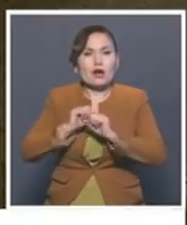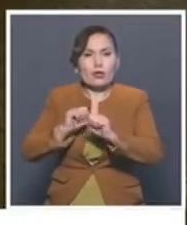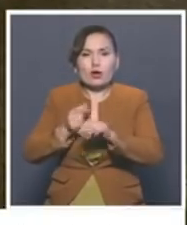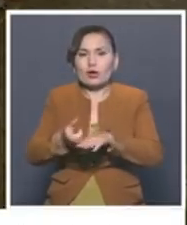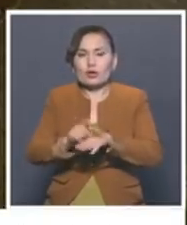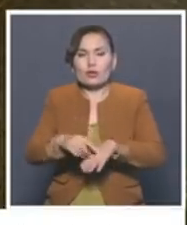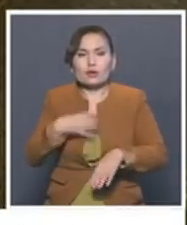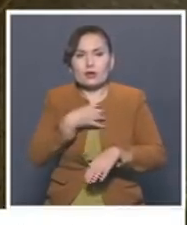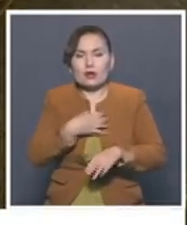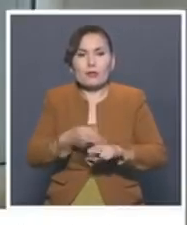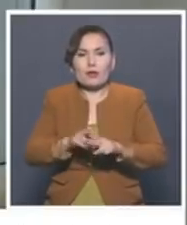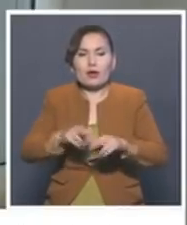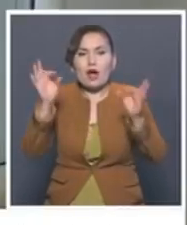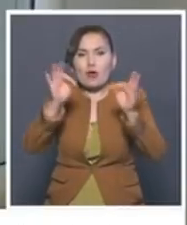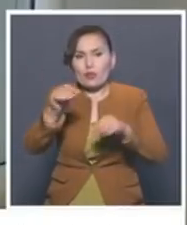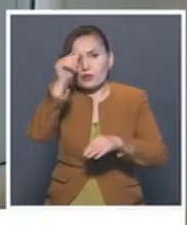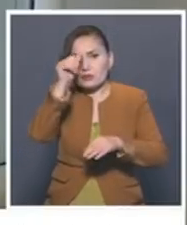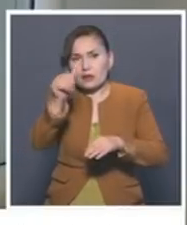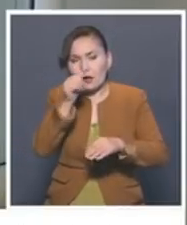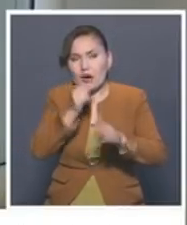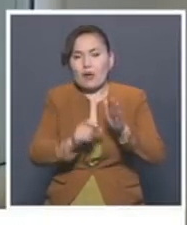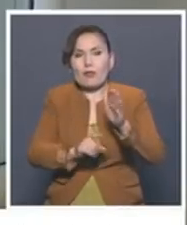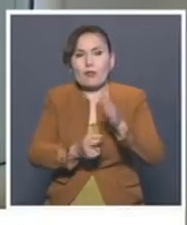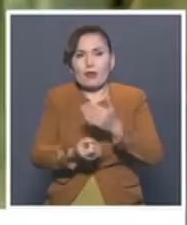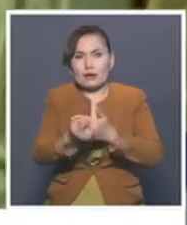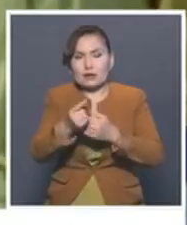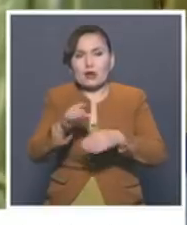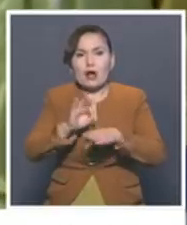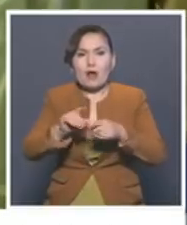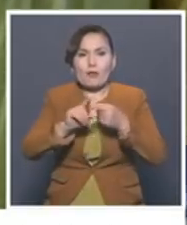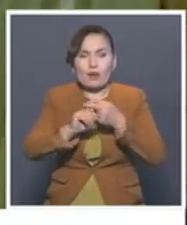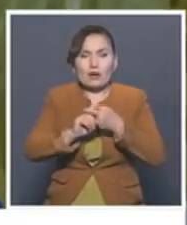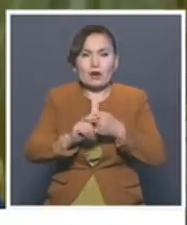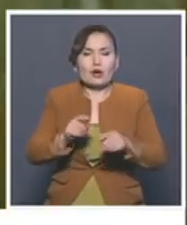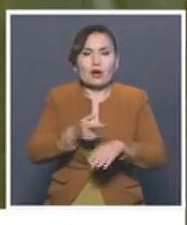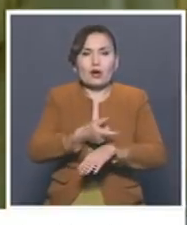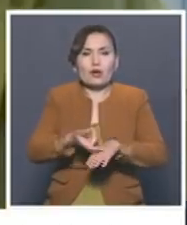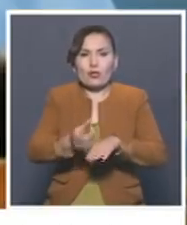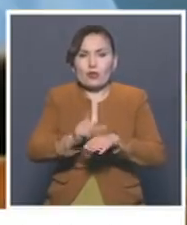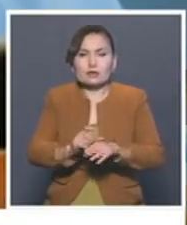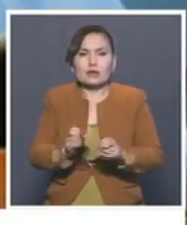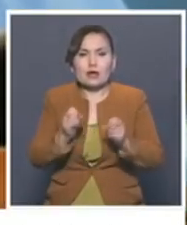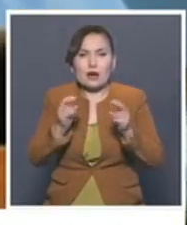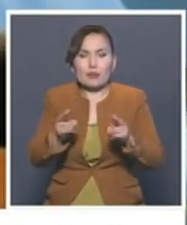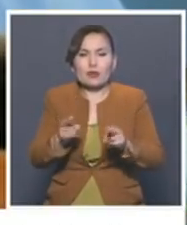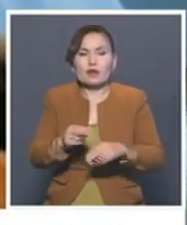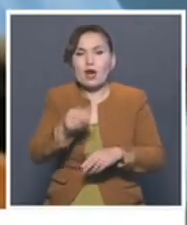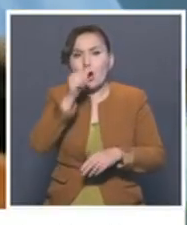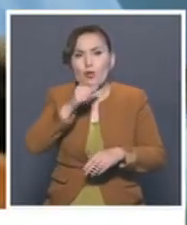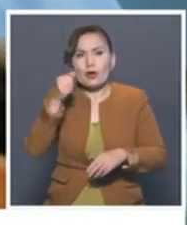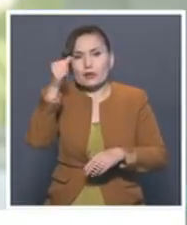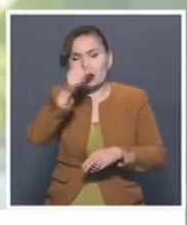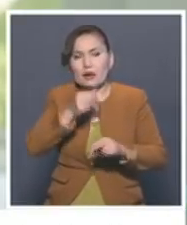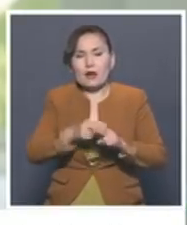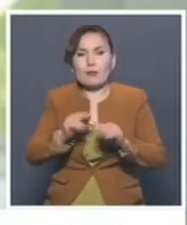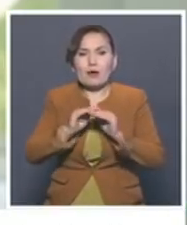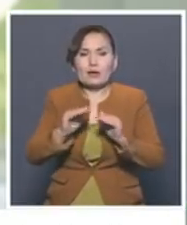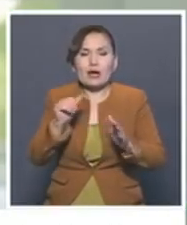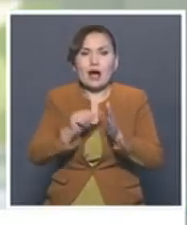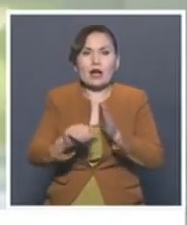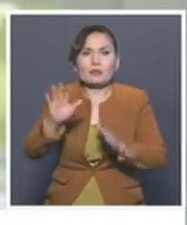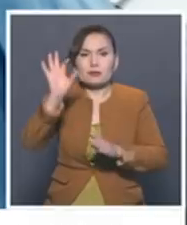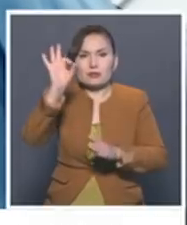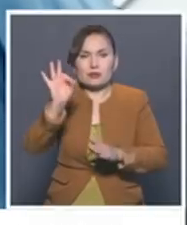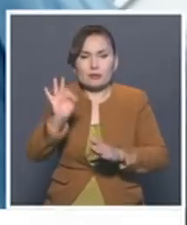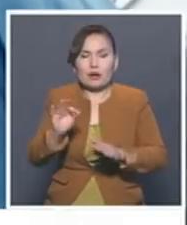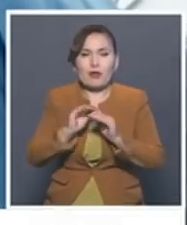шығармайды. Өйткені күз мезгілі жедел респираторлық вирустық аурулардың көбейетін кезеңі. Мәселен, өткен жылы науқасанғандардың